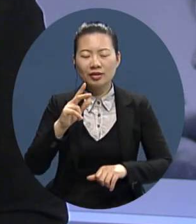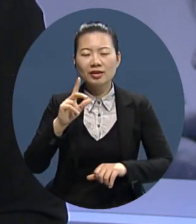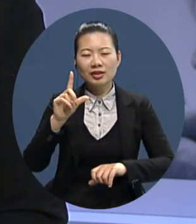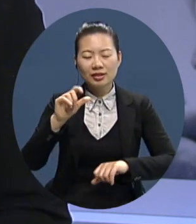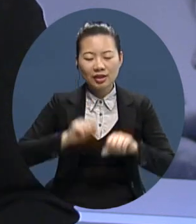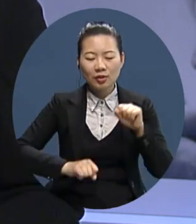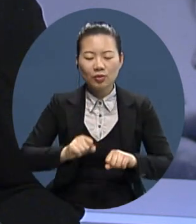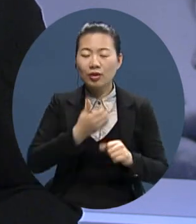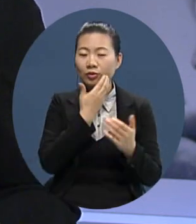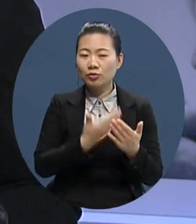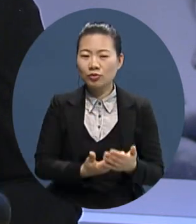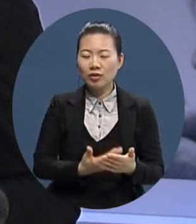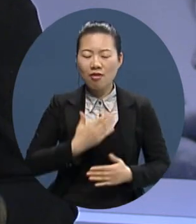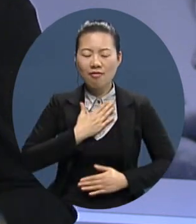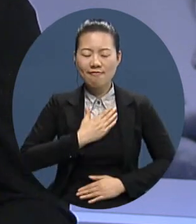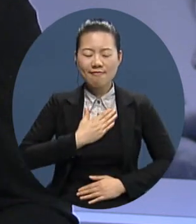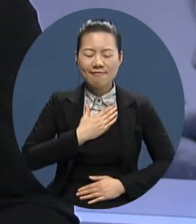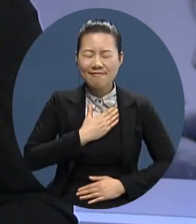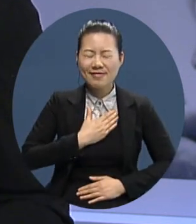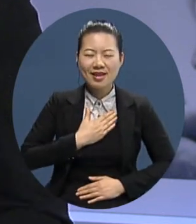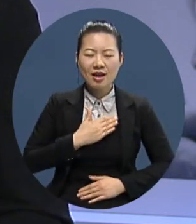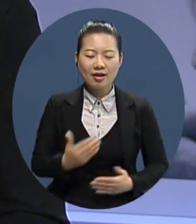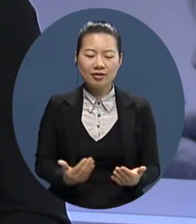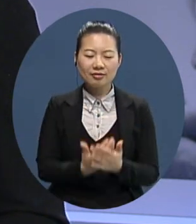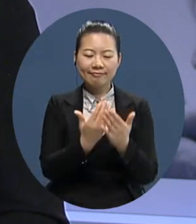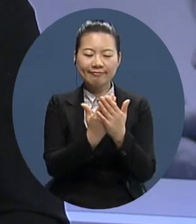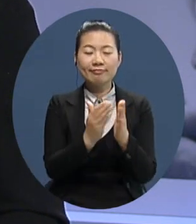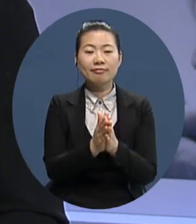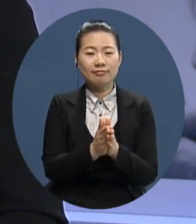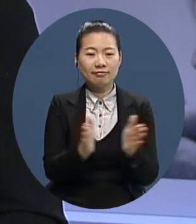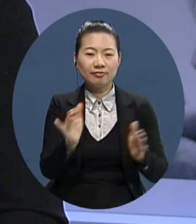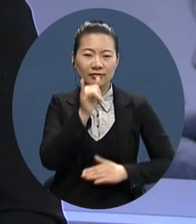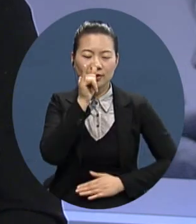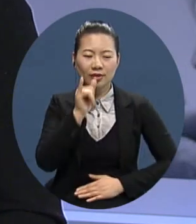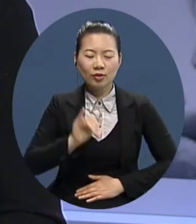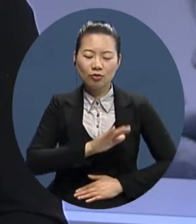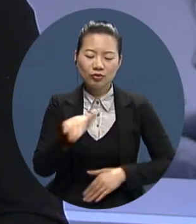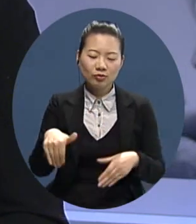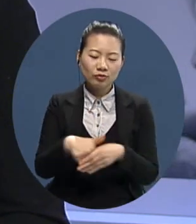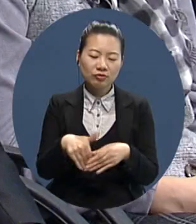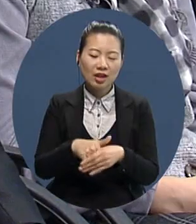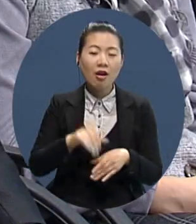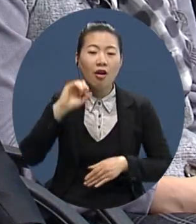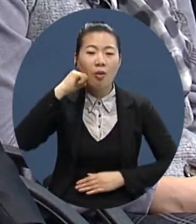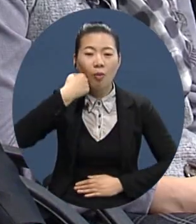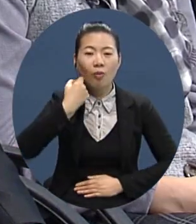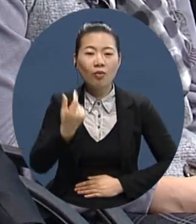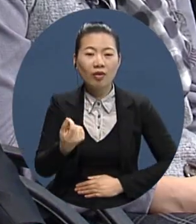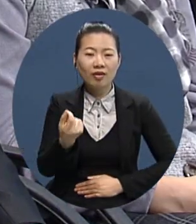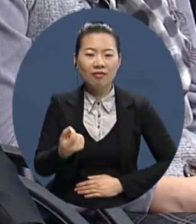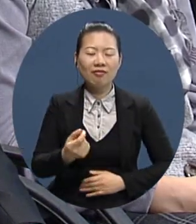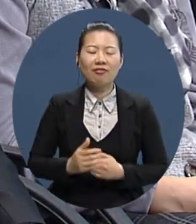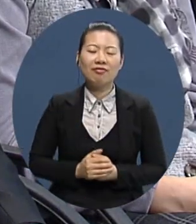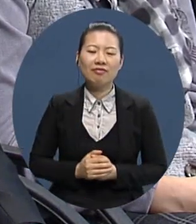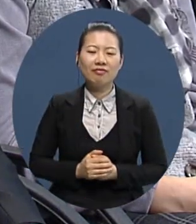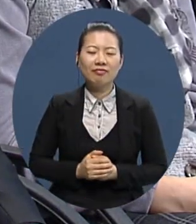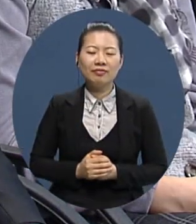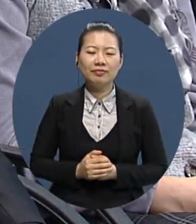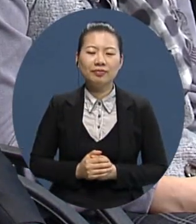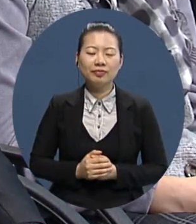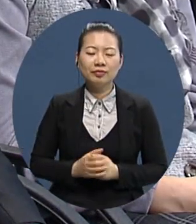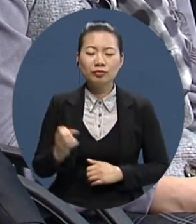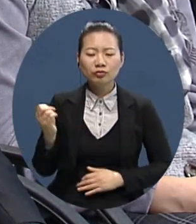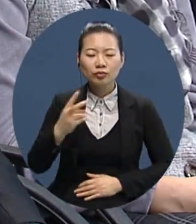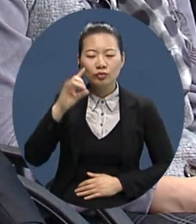네. 그래야지만 감정의 성장이 시작이 됩니다. 근데 우리 문화가 참 그게 어려운 것 같아요. 네. 근데 자. 그리고